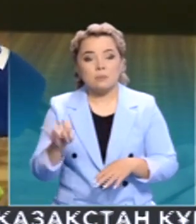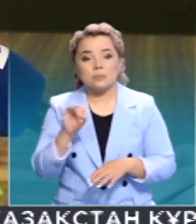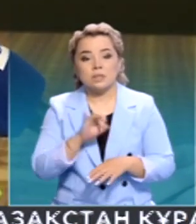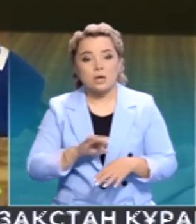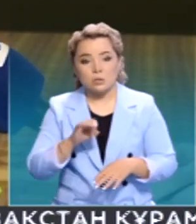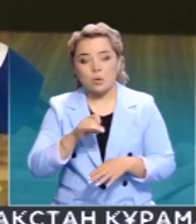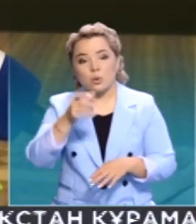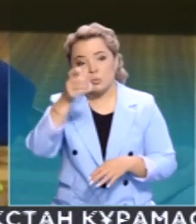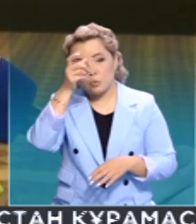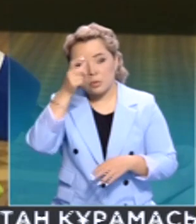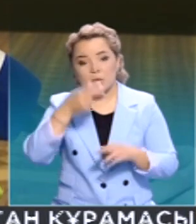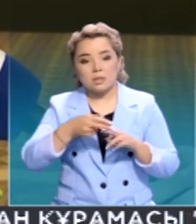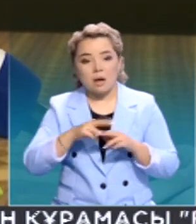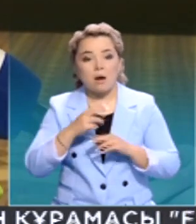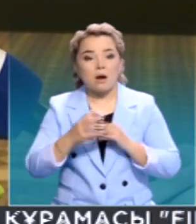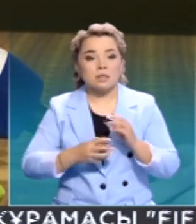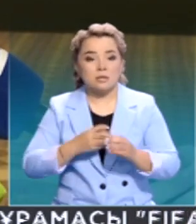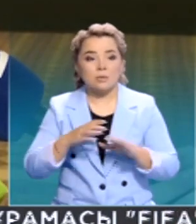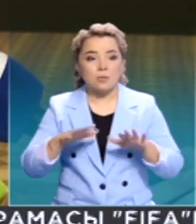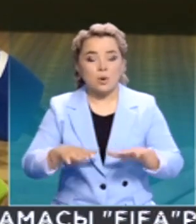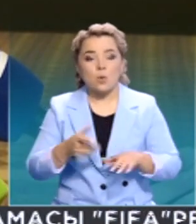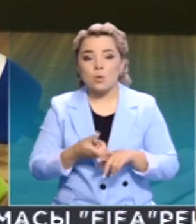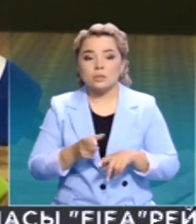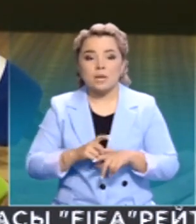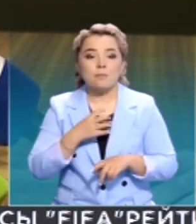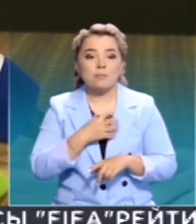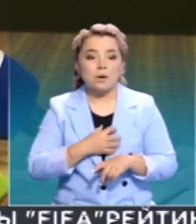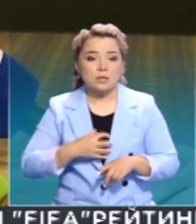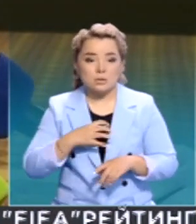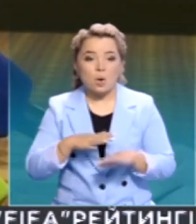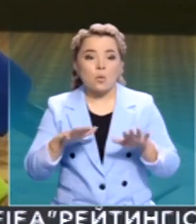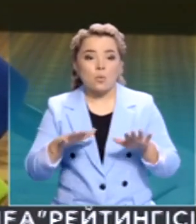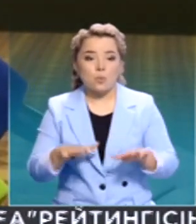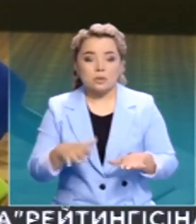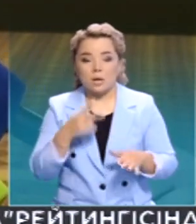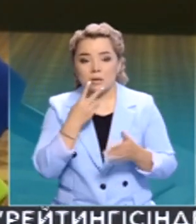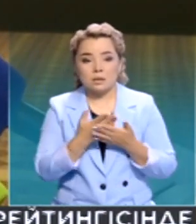тарихында Түрк әлемі өте маңызды бір орын алған.